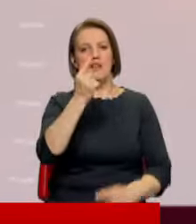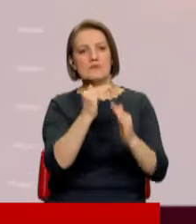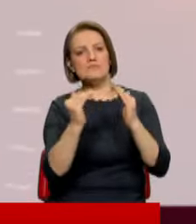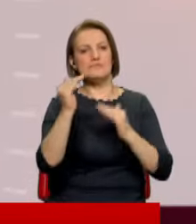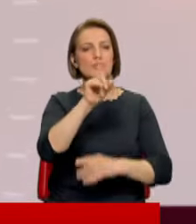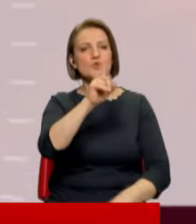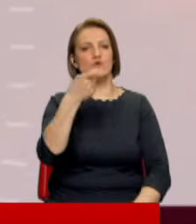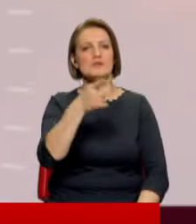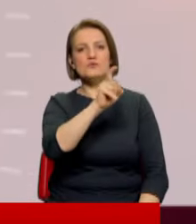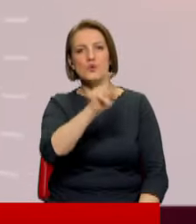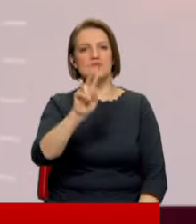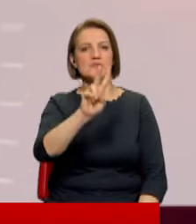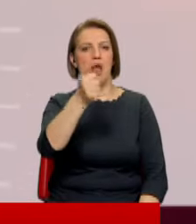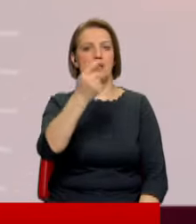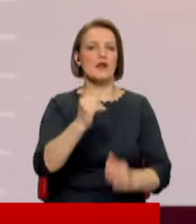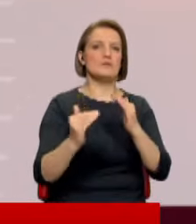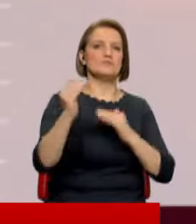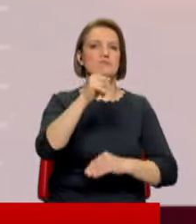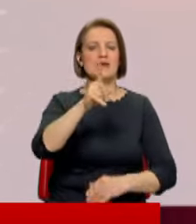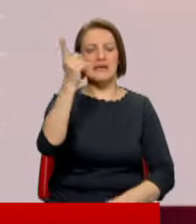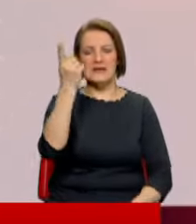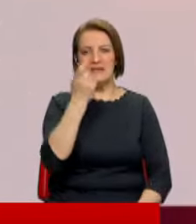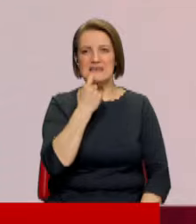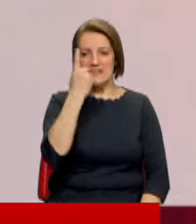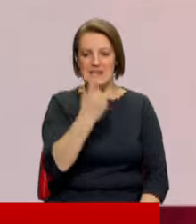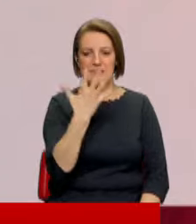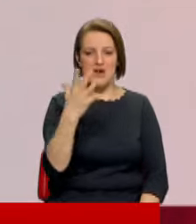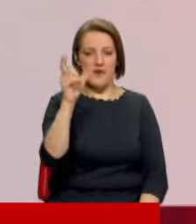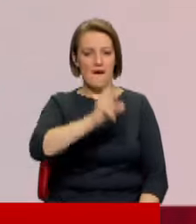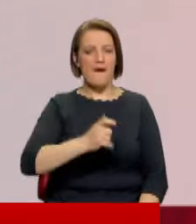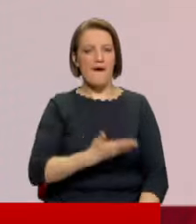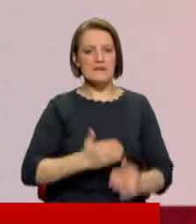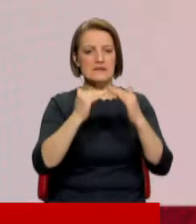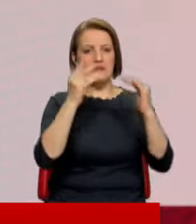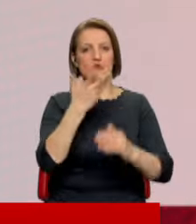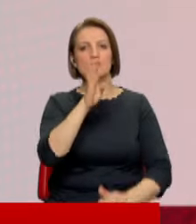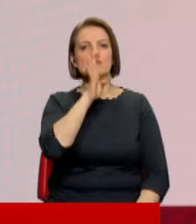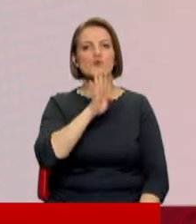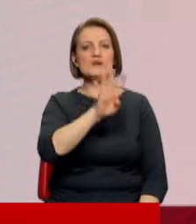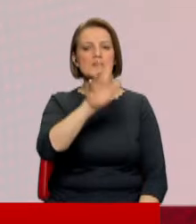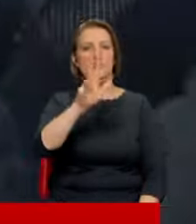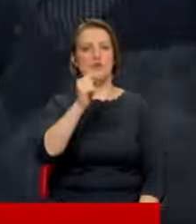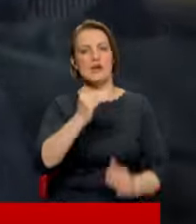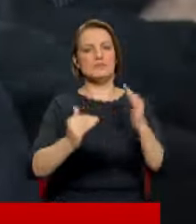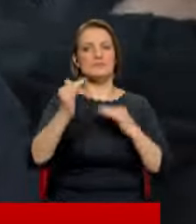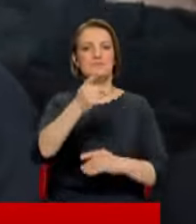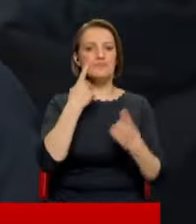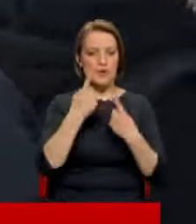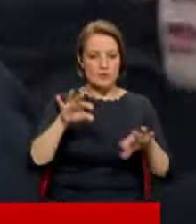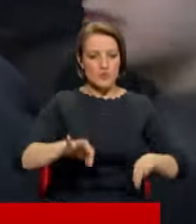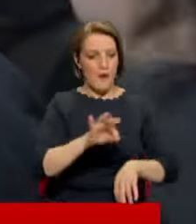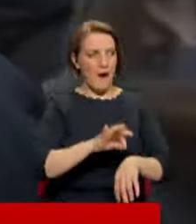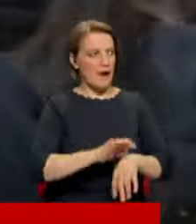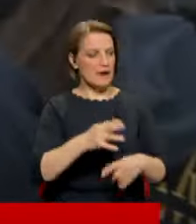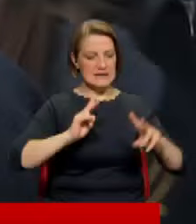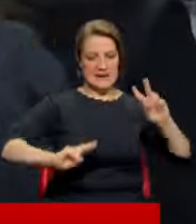19.9 26 liraya yükseldi yılın ilk 5 aylık Döneminde ise açlık sınırı 3443 lira arttı Bakıyorum şu anda mesela